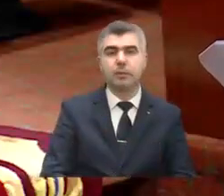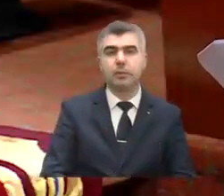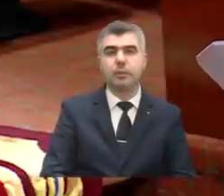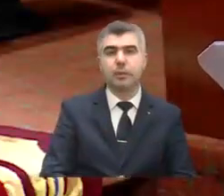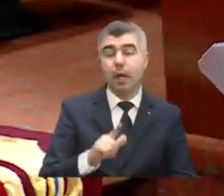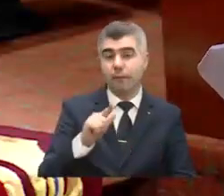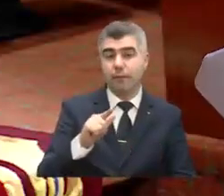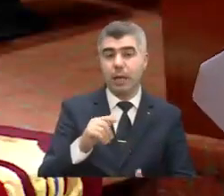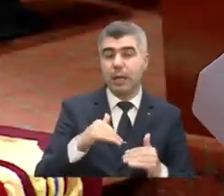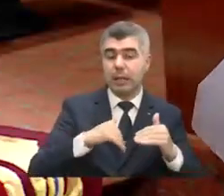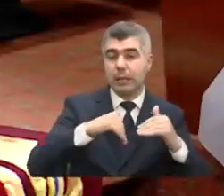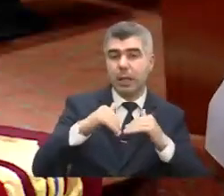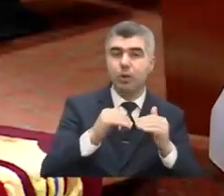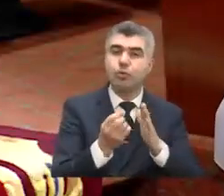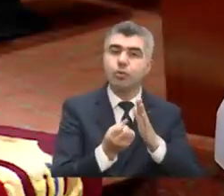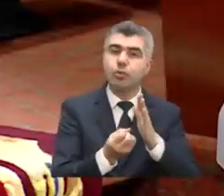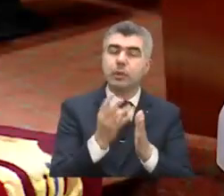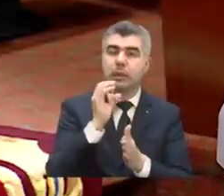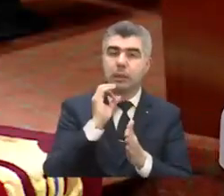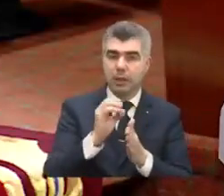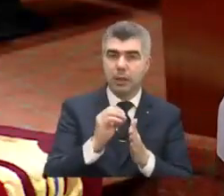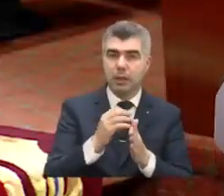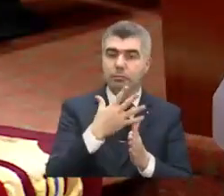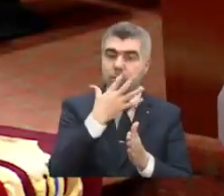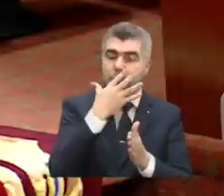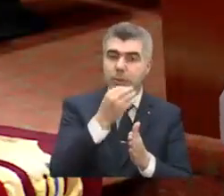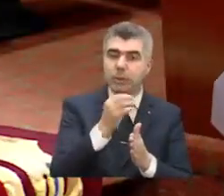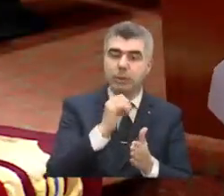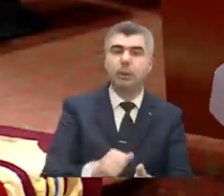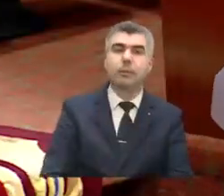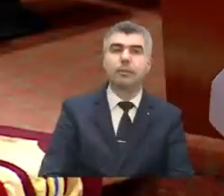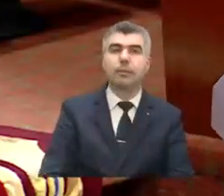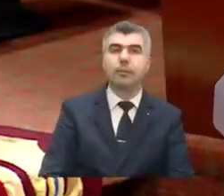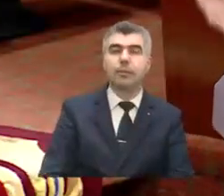طرق او سكك جديده للقطار فائق السرعه فالخطوط القديمه